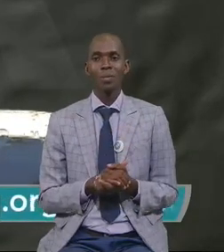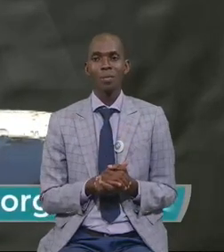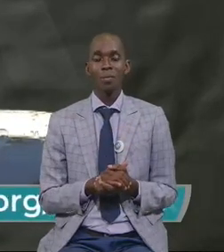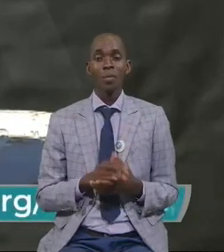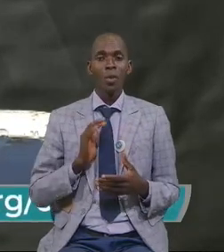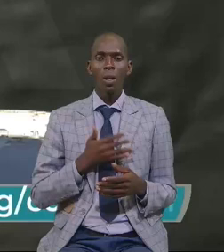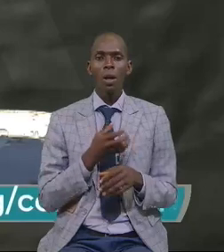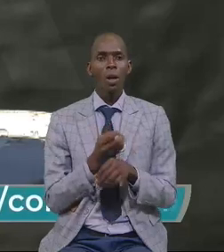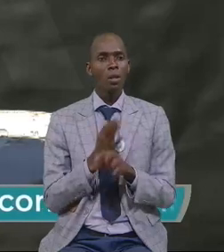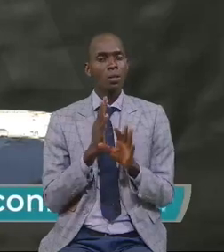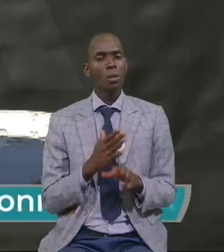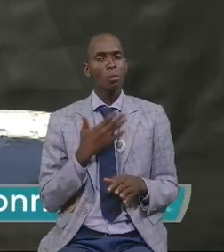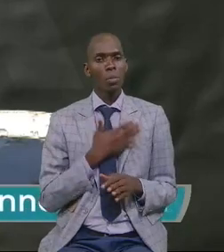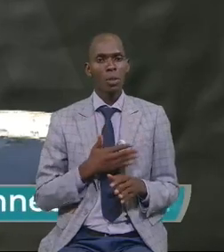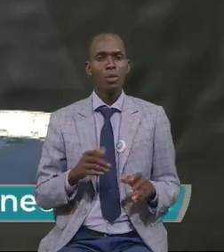Félicitations à vous.